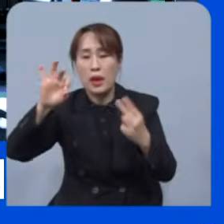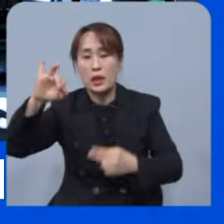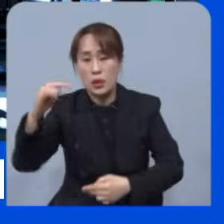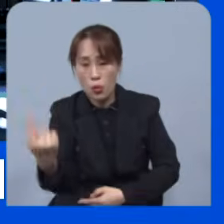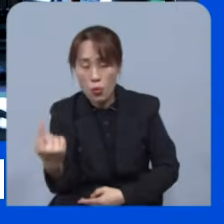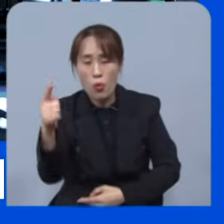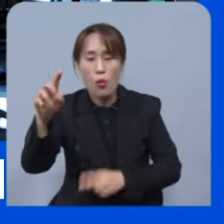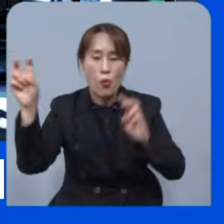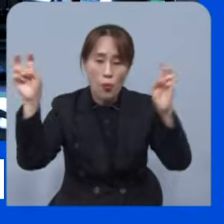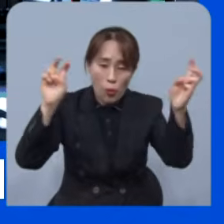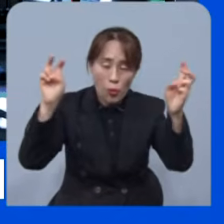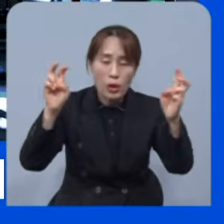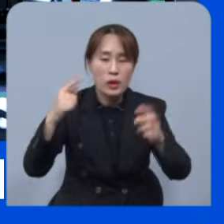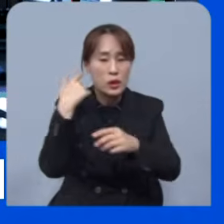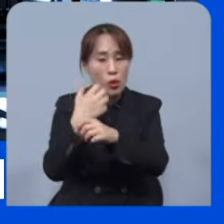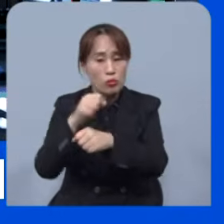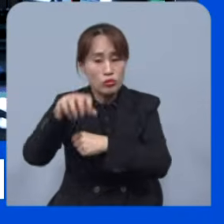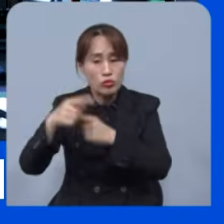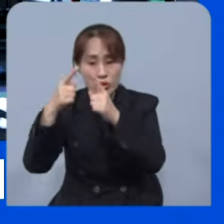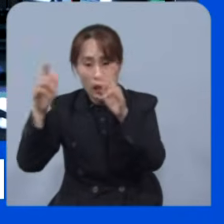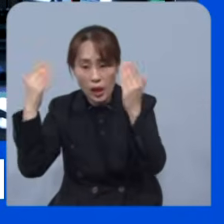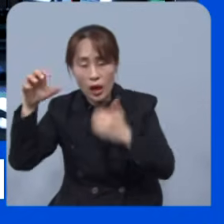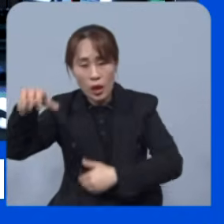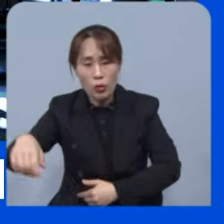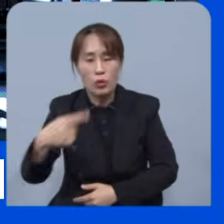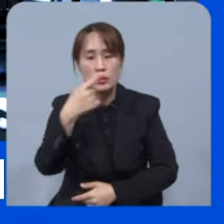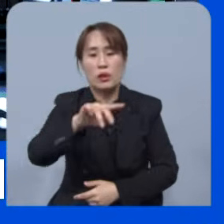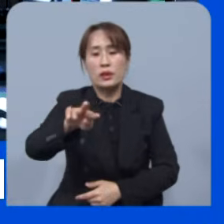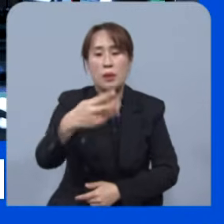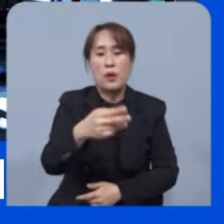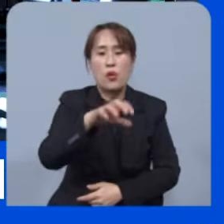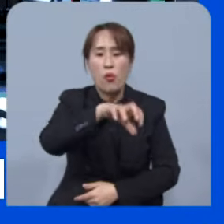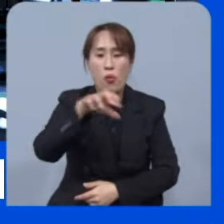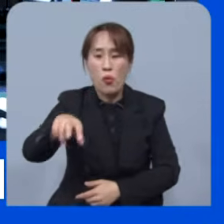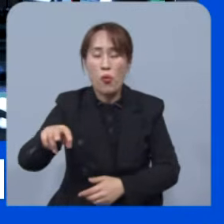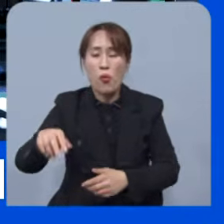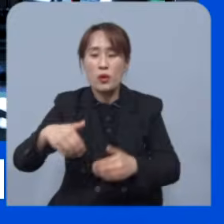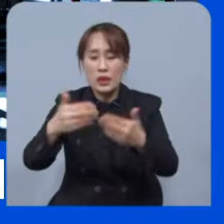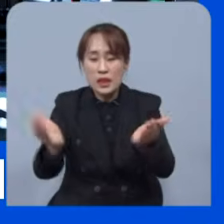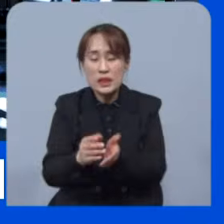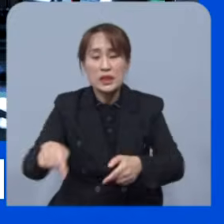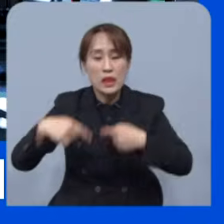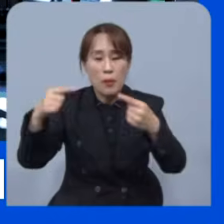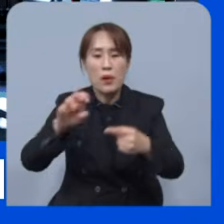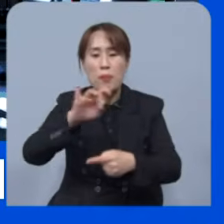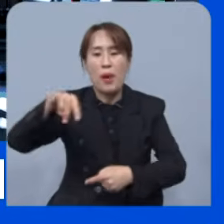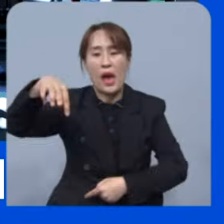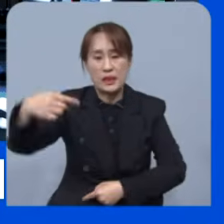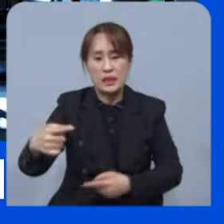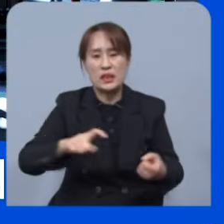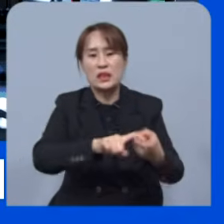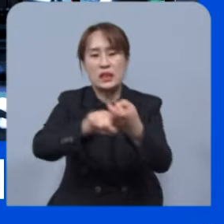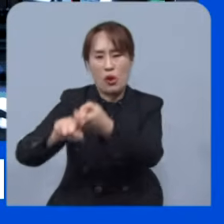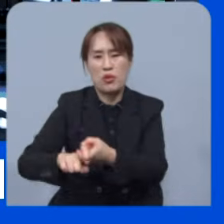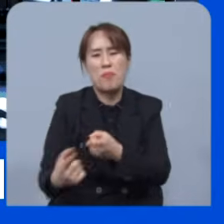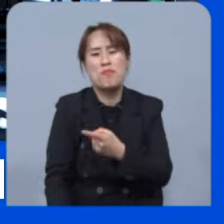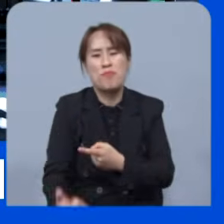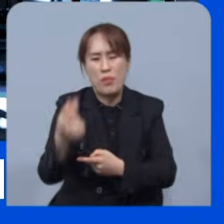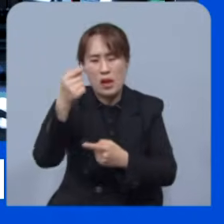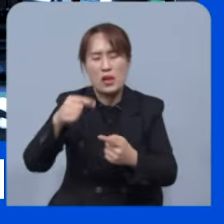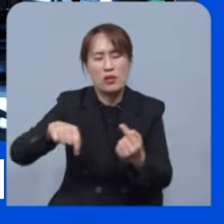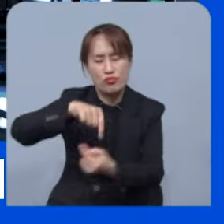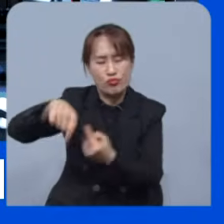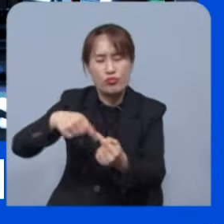등 기업과 연구소, 대학 등 1,300개가 넘는 기관이 참여하는 맥스 얼라이언스 생태계를 속도감 있게